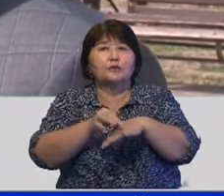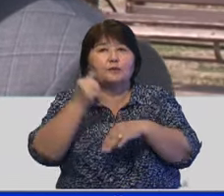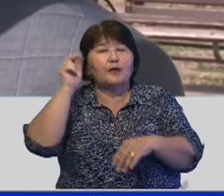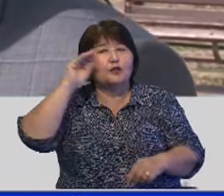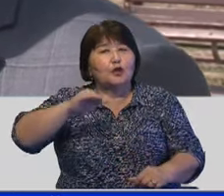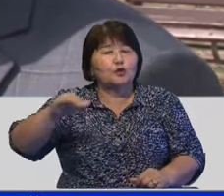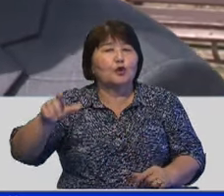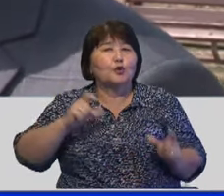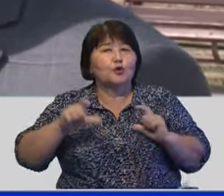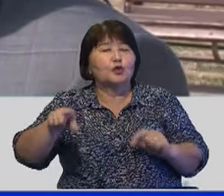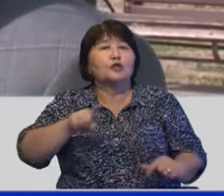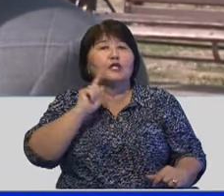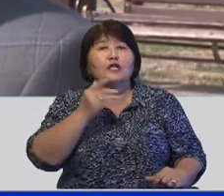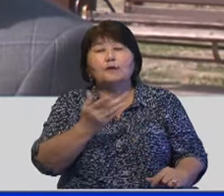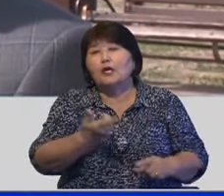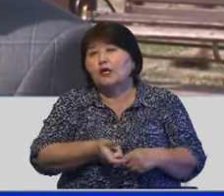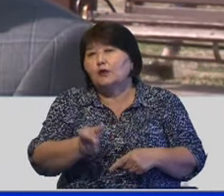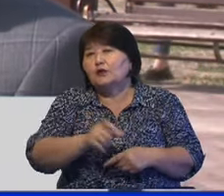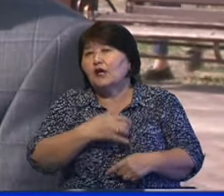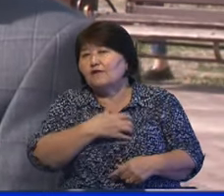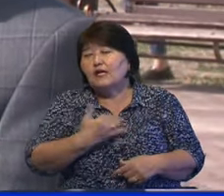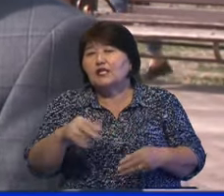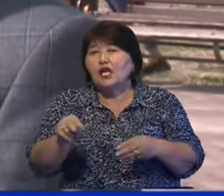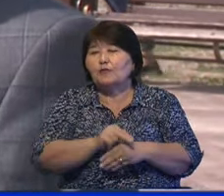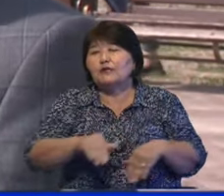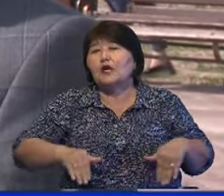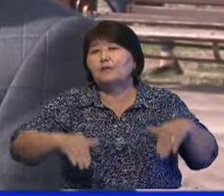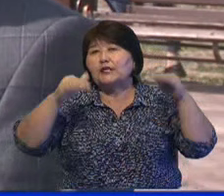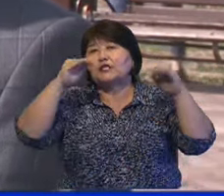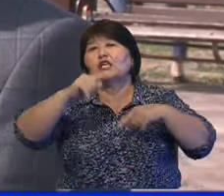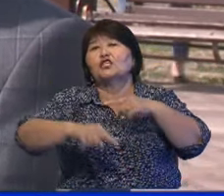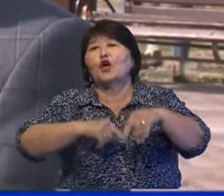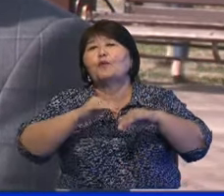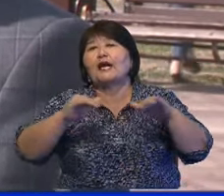памятнику школьников, студентов, молодежь. Это очень важно для воспитания подрастающего поколения.